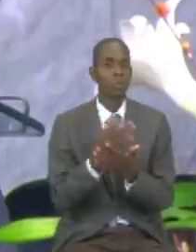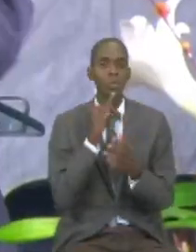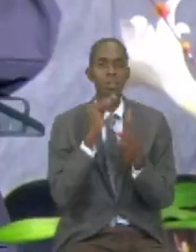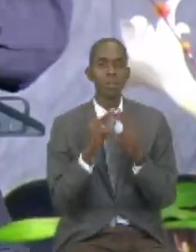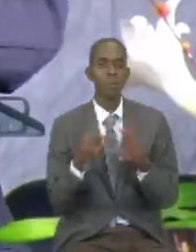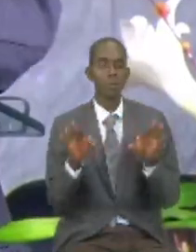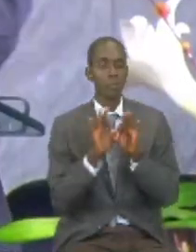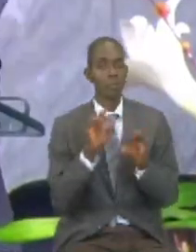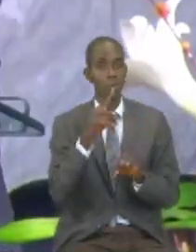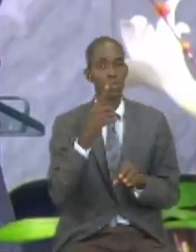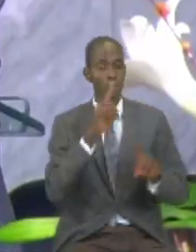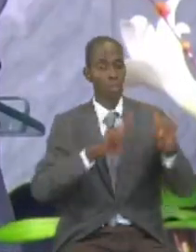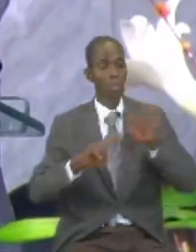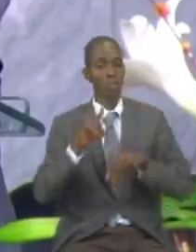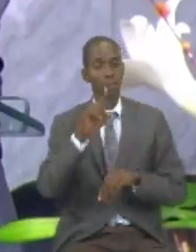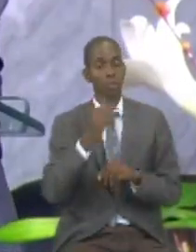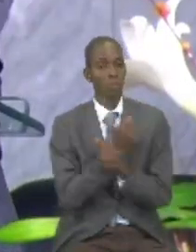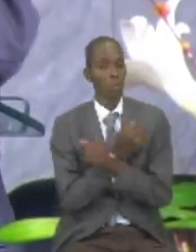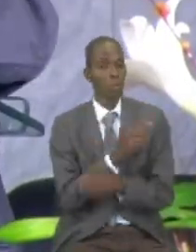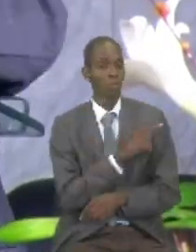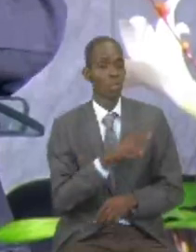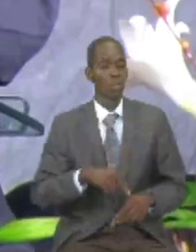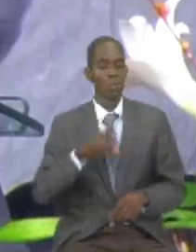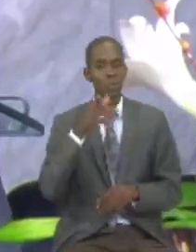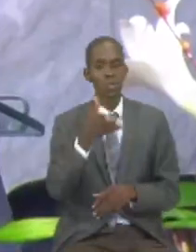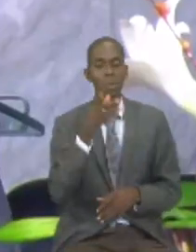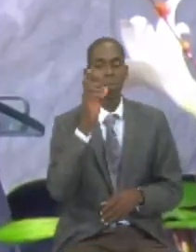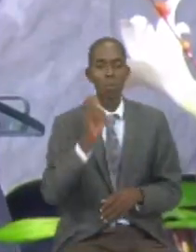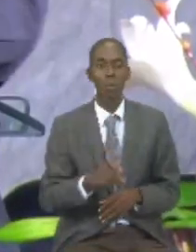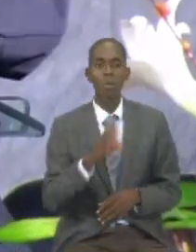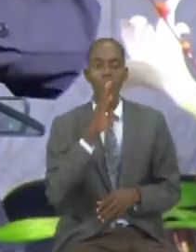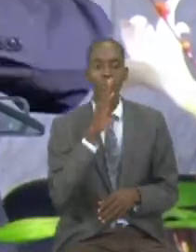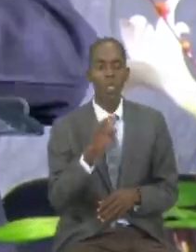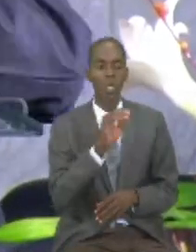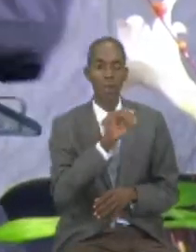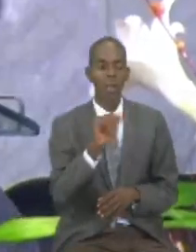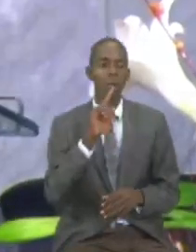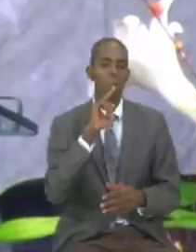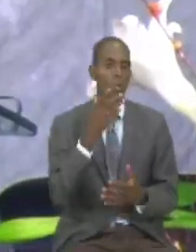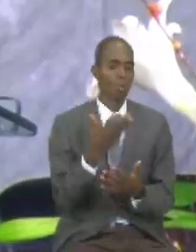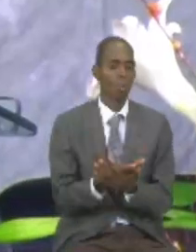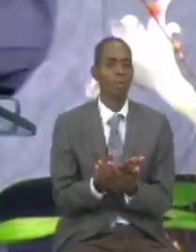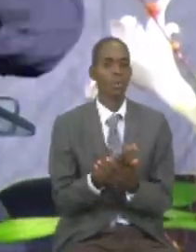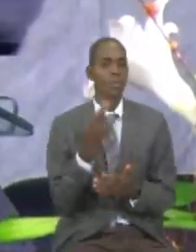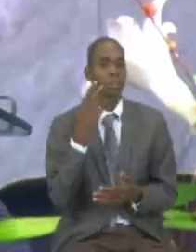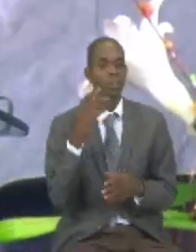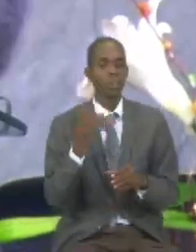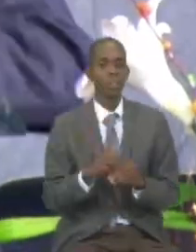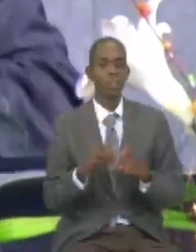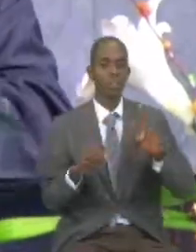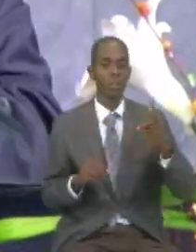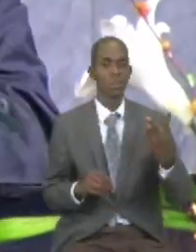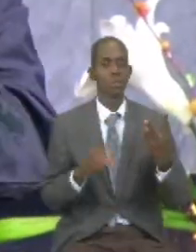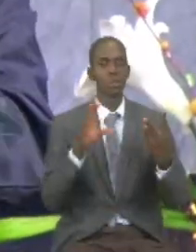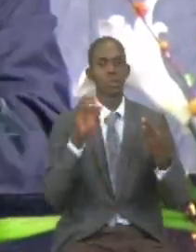très importante. Tu dis que tu aimes le Seigneur, il faut qu'il y ait une preuve, il faut qu'il y ait une évidence.